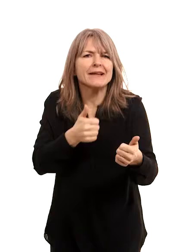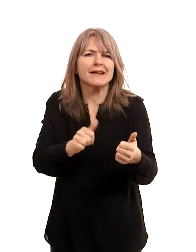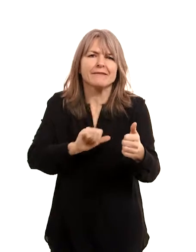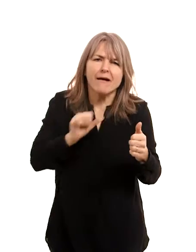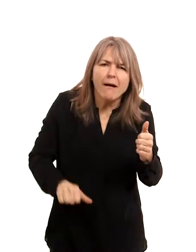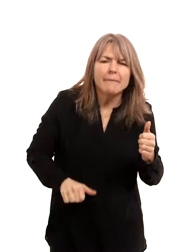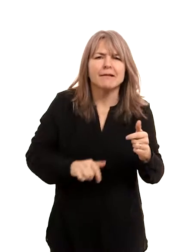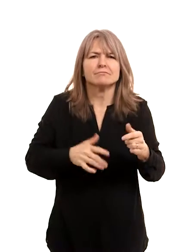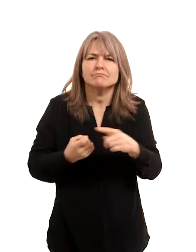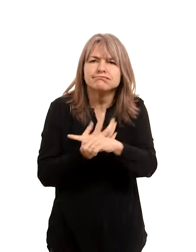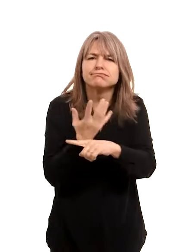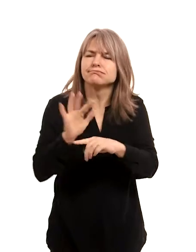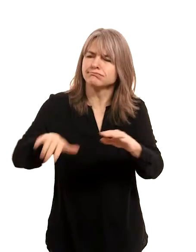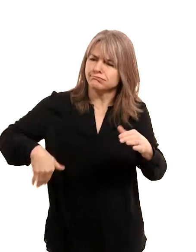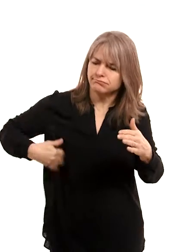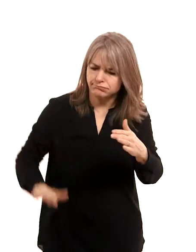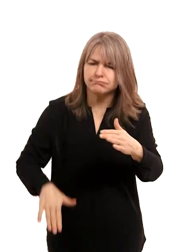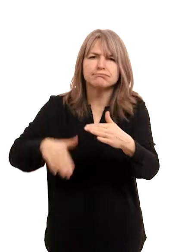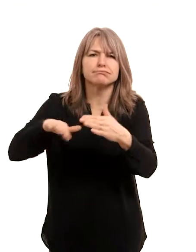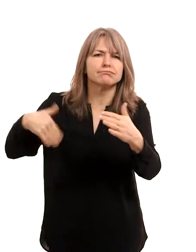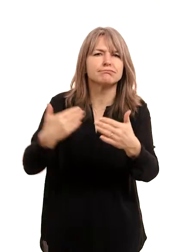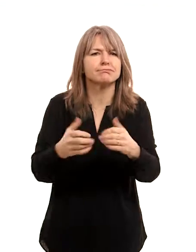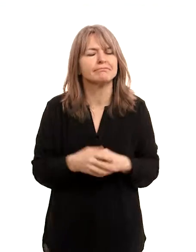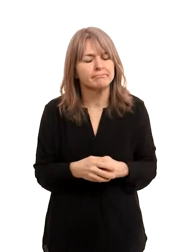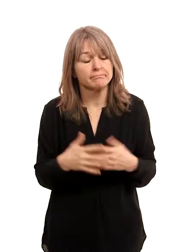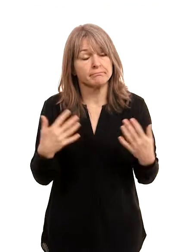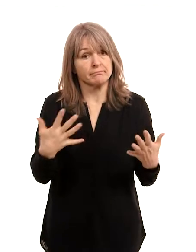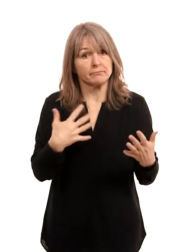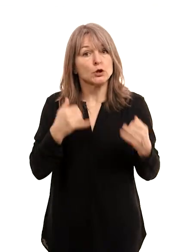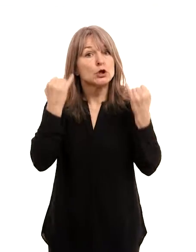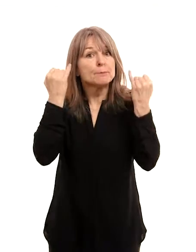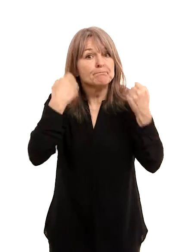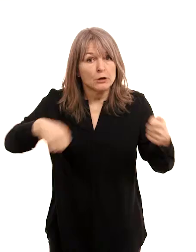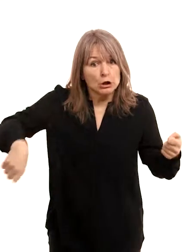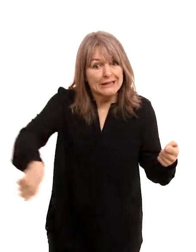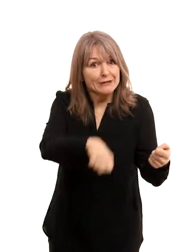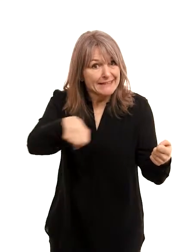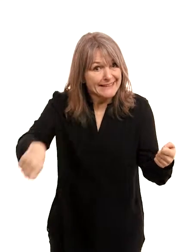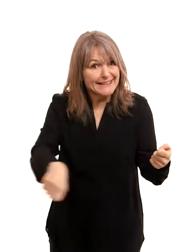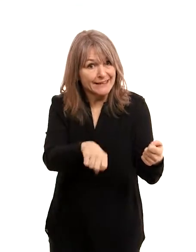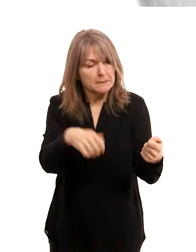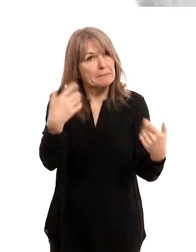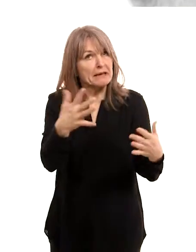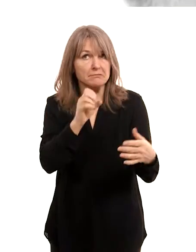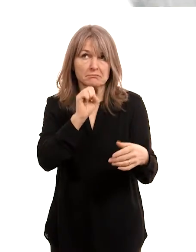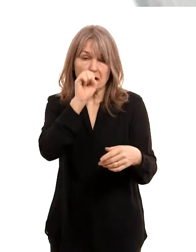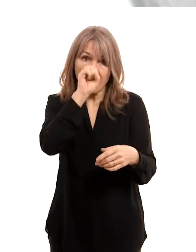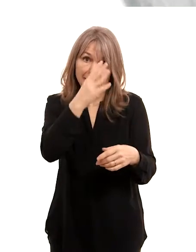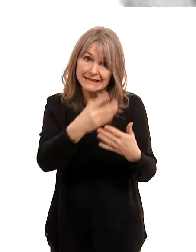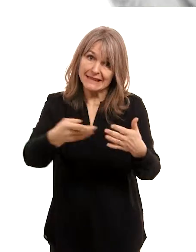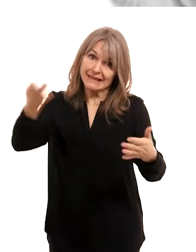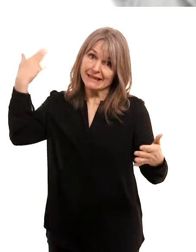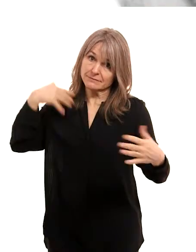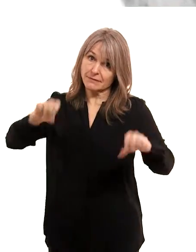hyfforddi cnifio oes pan o'n i'n 45. Fes i lawr yn y sioe frenhinol yn cystadlu amryw o weithiau